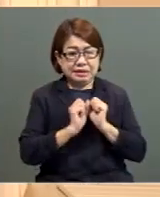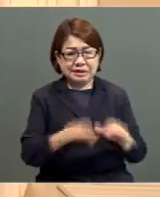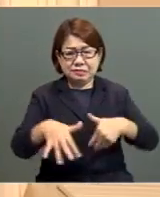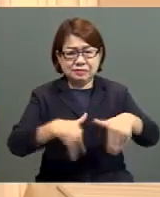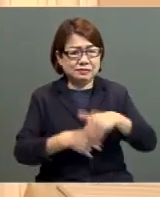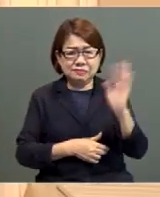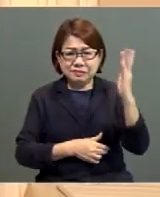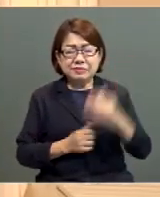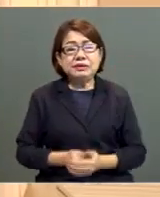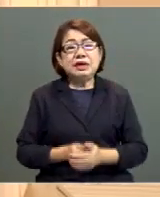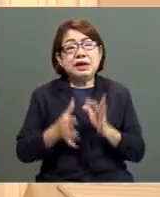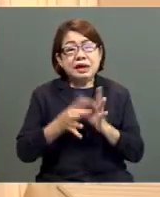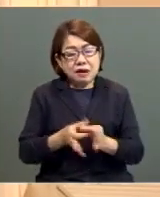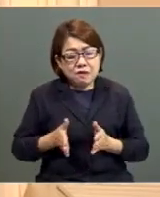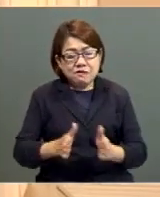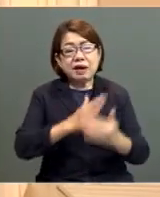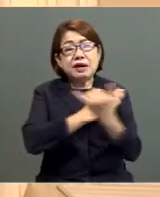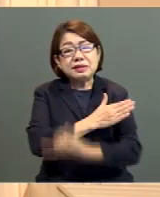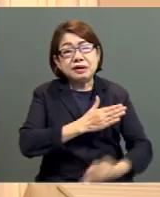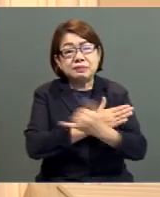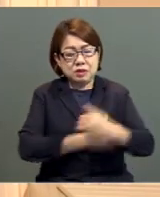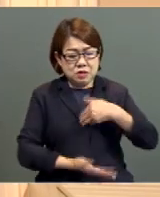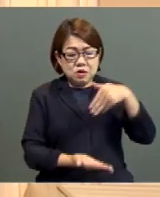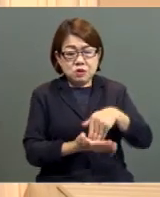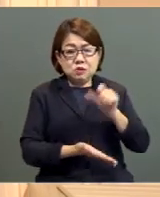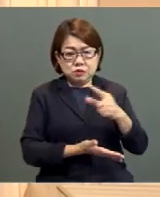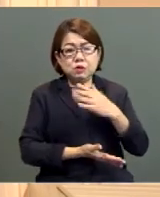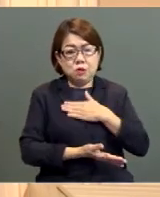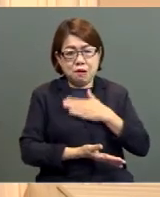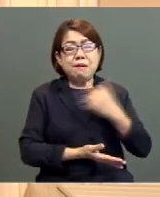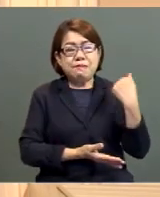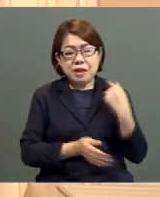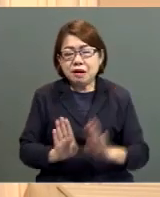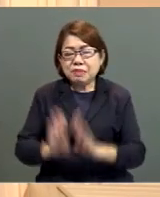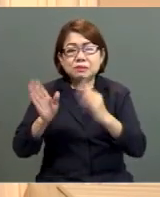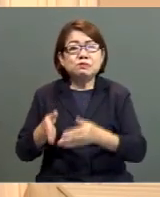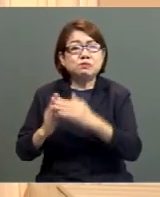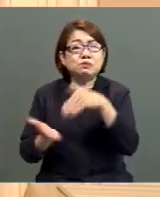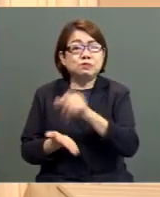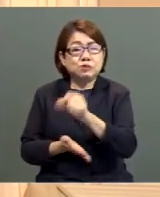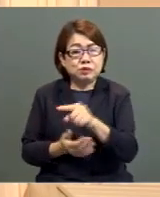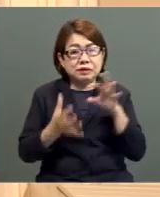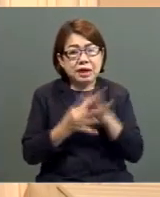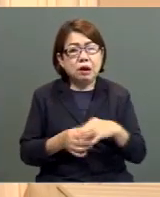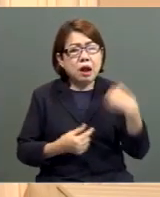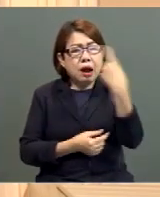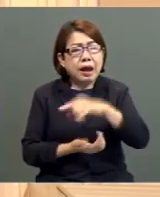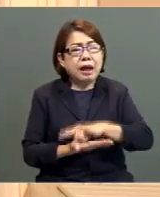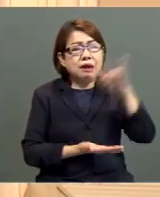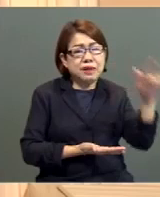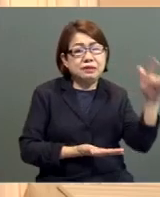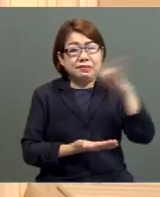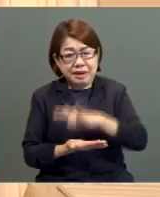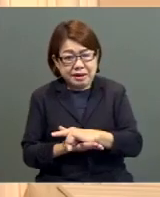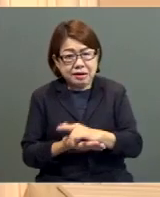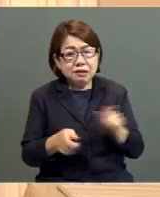ด้านการต่างประเทศสบคได้ตั้งศูนย์ปฏิบัติการเพื่อดำเนินมาตรการการเดินทางเข้าออกประเทศและในการ